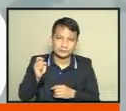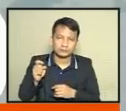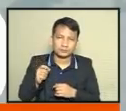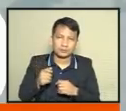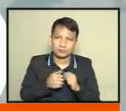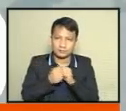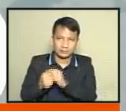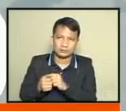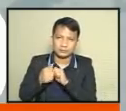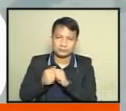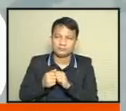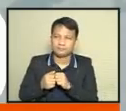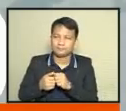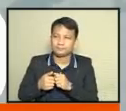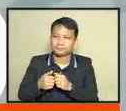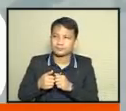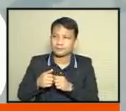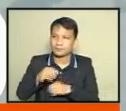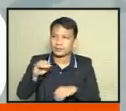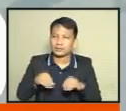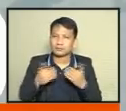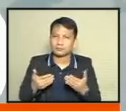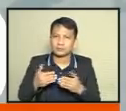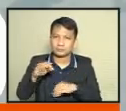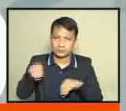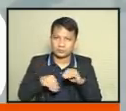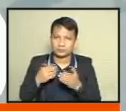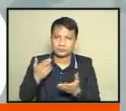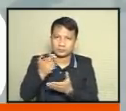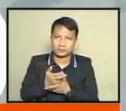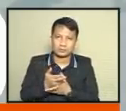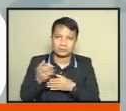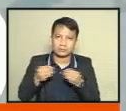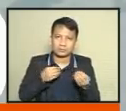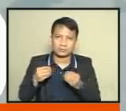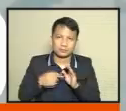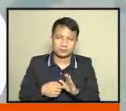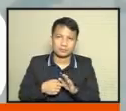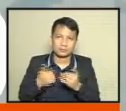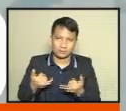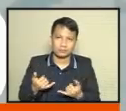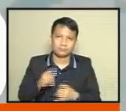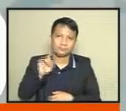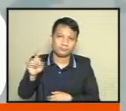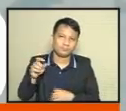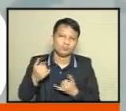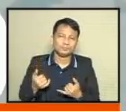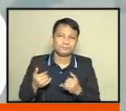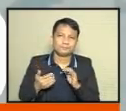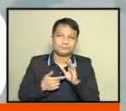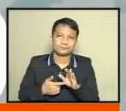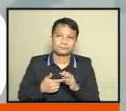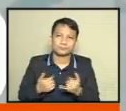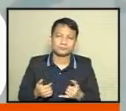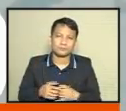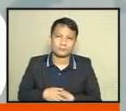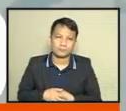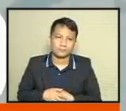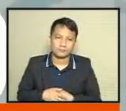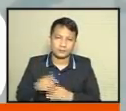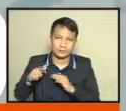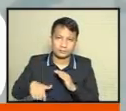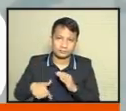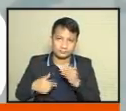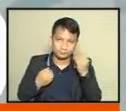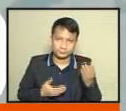kasama po yung counterpart, gagawa po silang rescue operation today. Unfortunately, late na